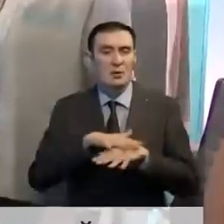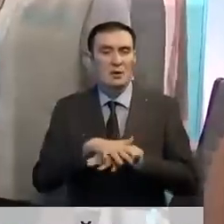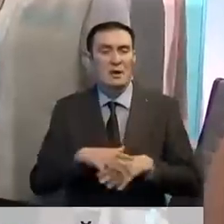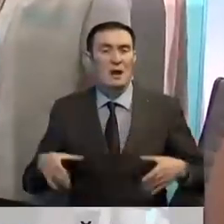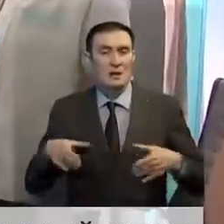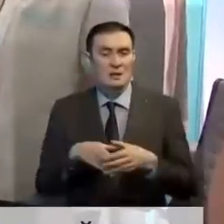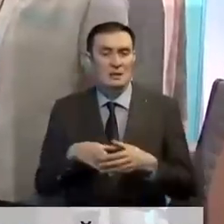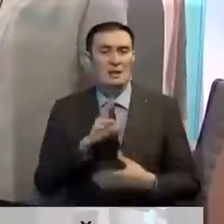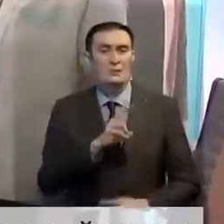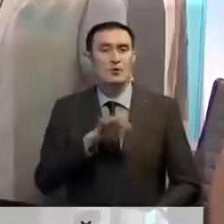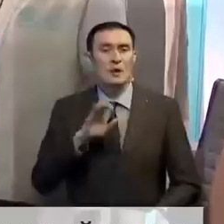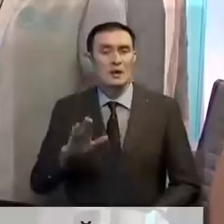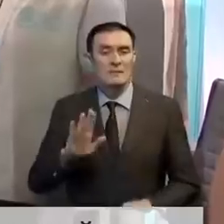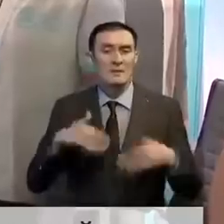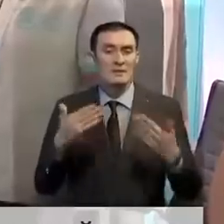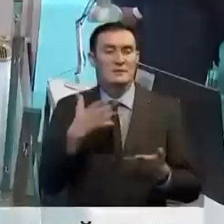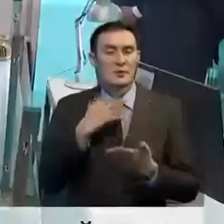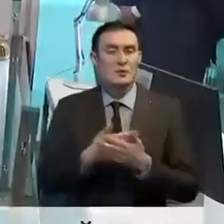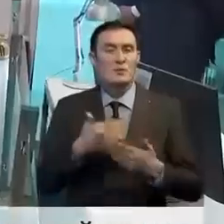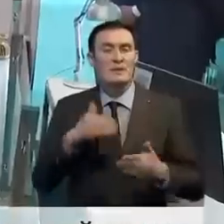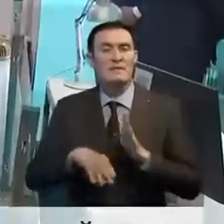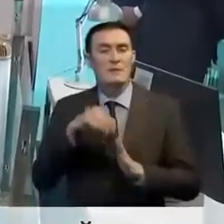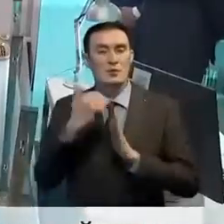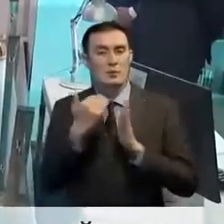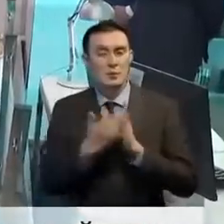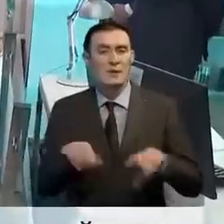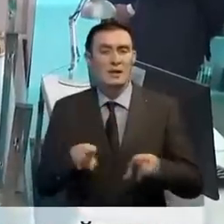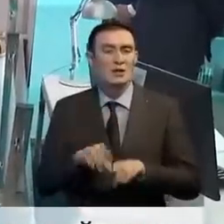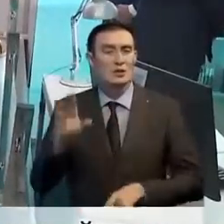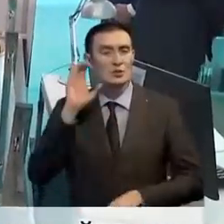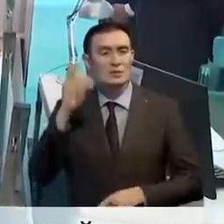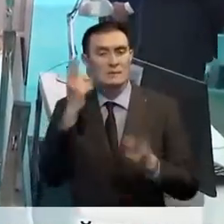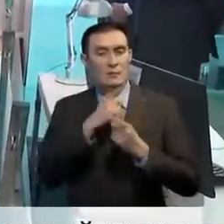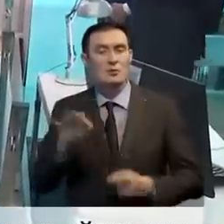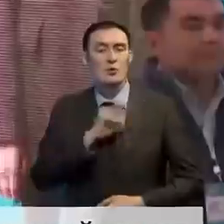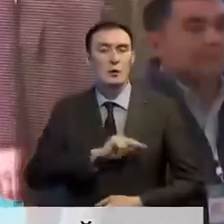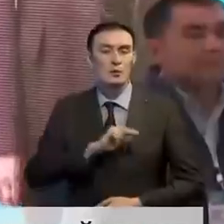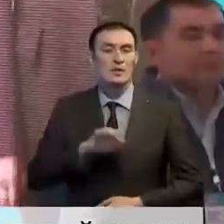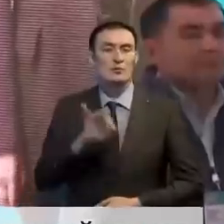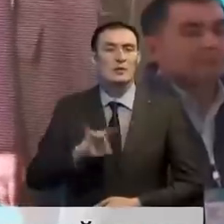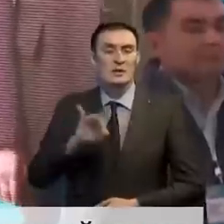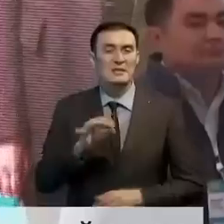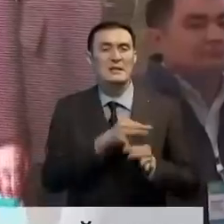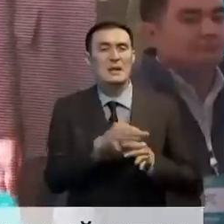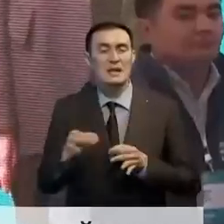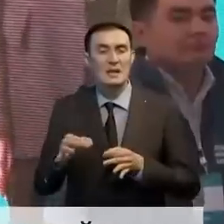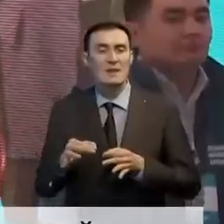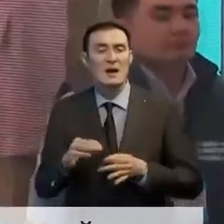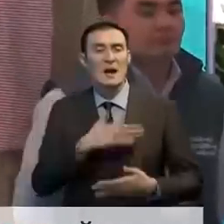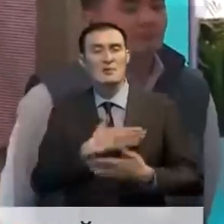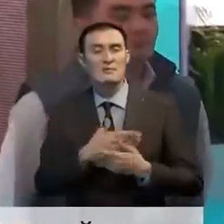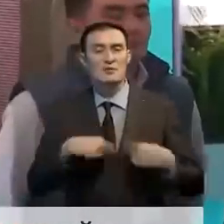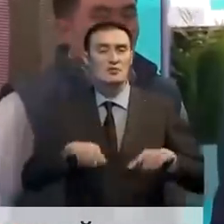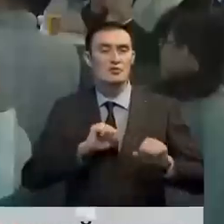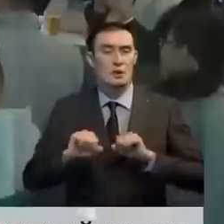коалиции. Касым-Жомарт Токаев представил свою предвыборную программу, а также заслушал информацию о работе республиканского и региональных общественных